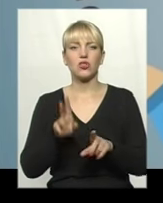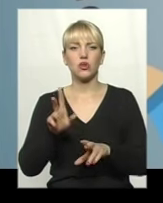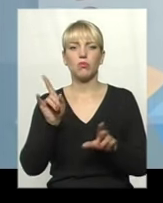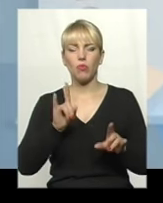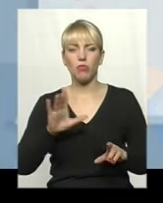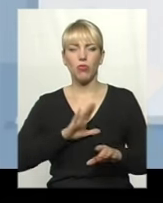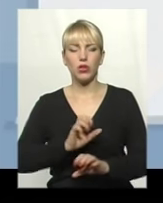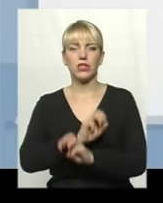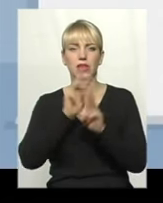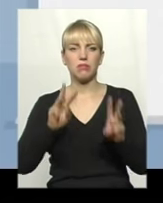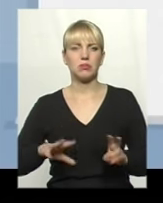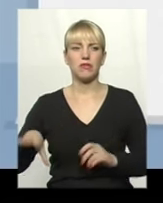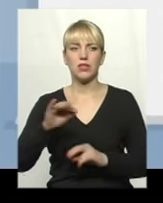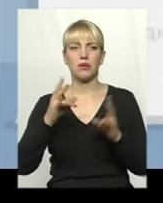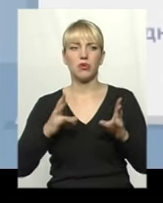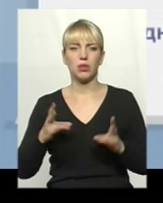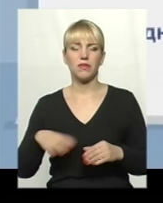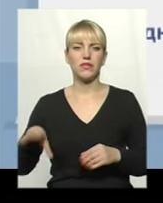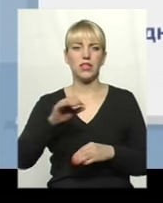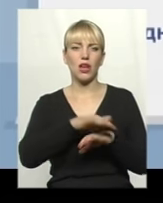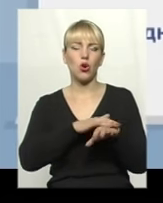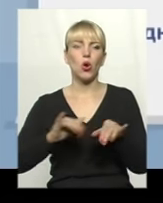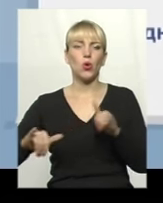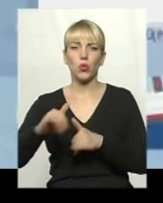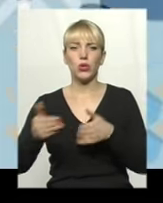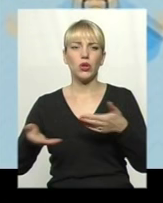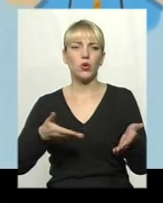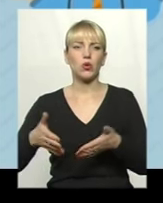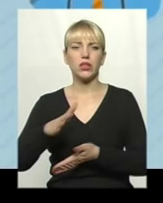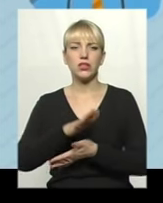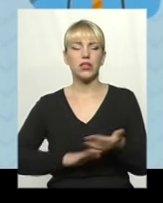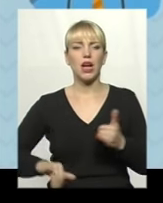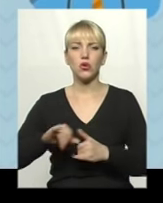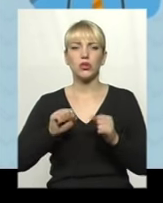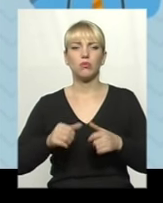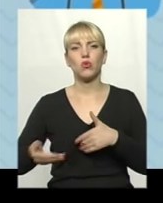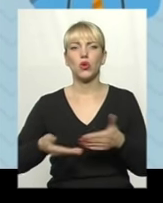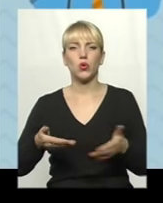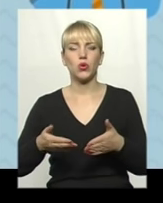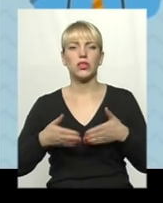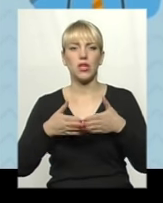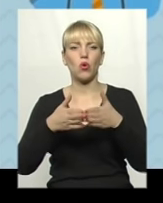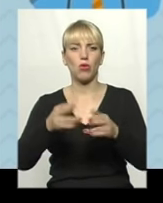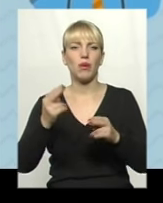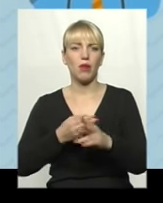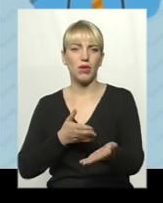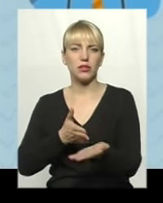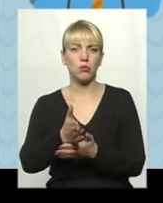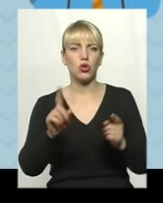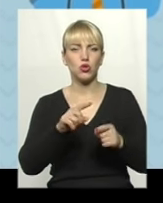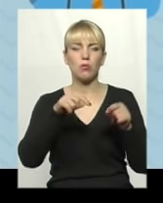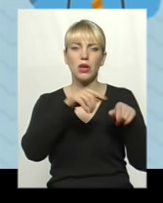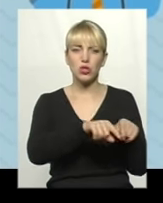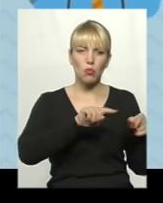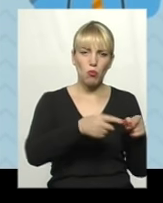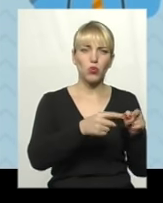забезпечені потреби всіх жителів громади? Куди рухатись далі? А куди може рухатись корабель без курсу? Щоб з пункту А потрапити